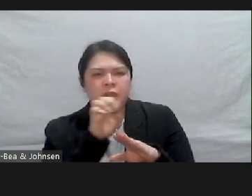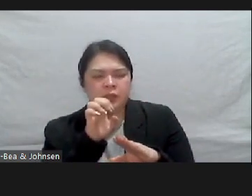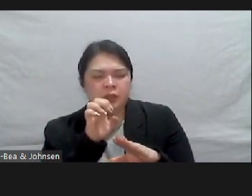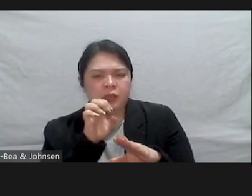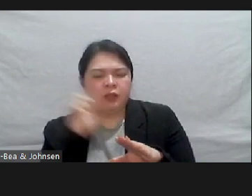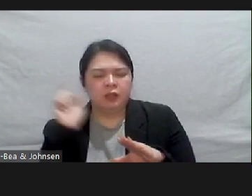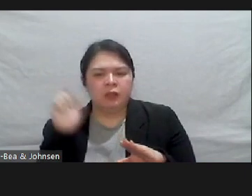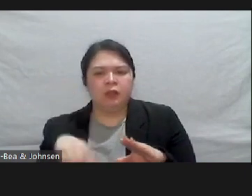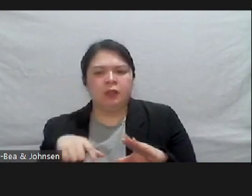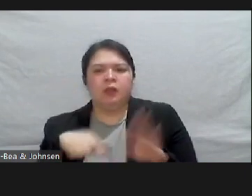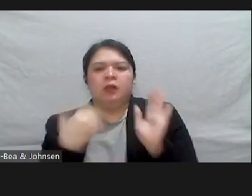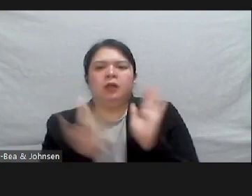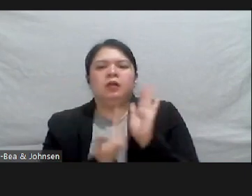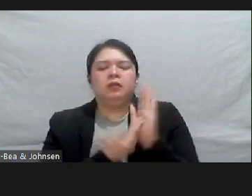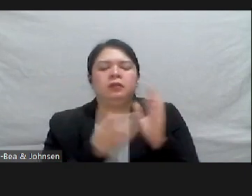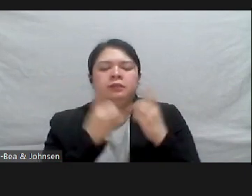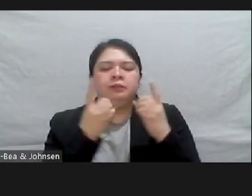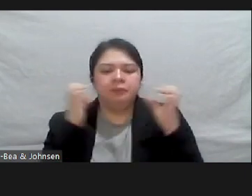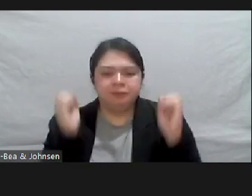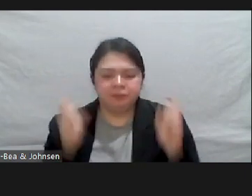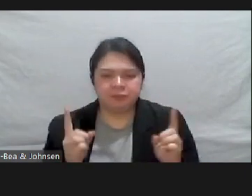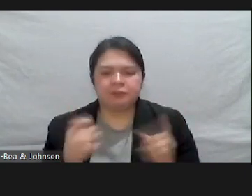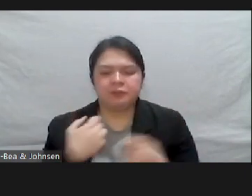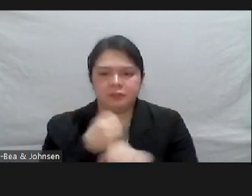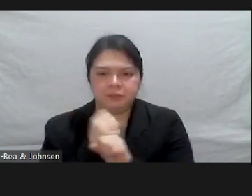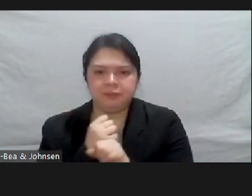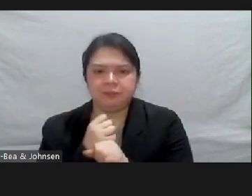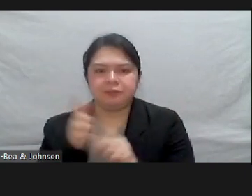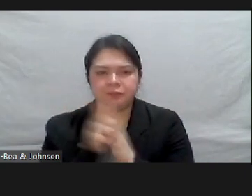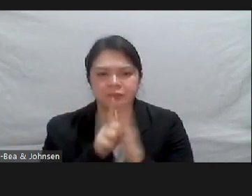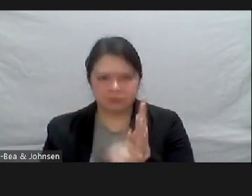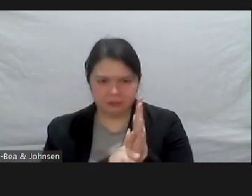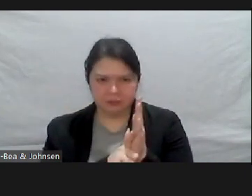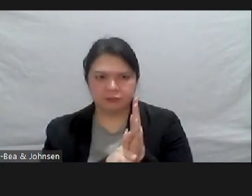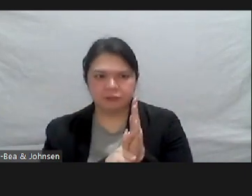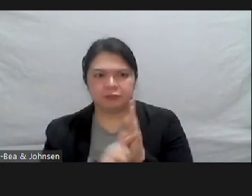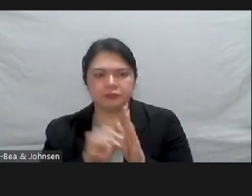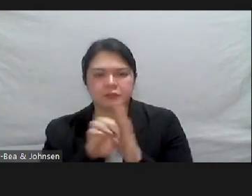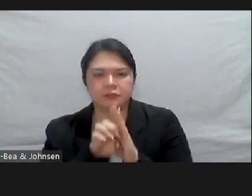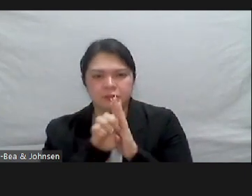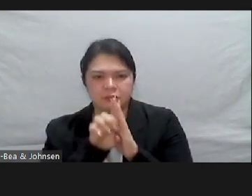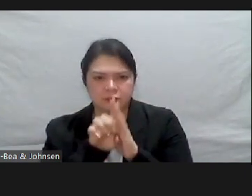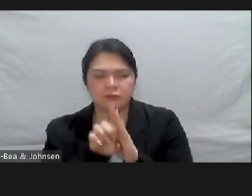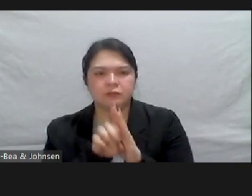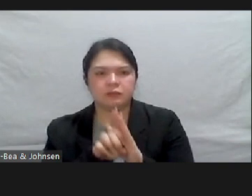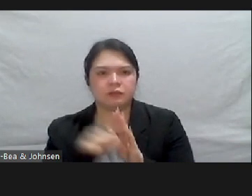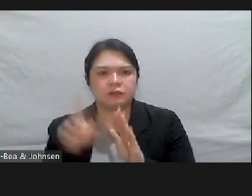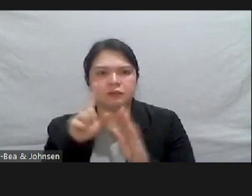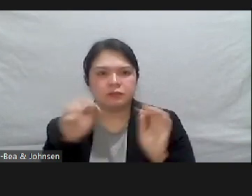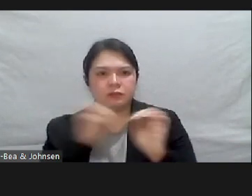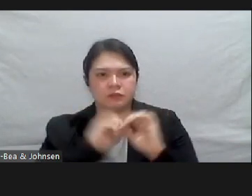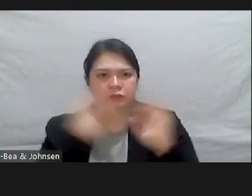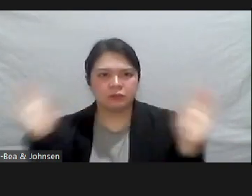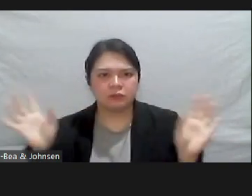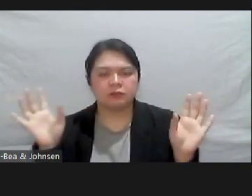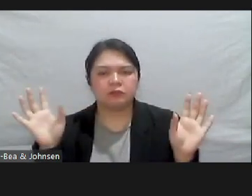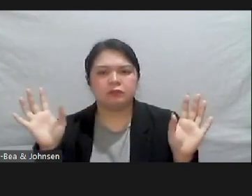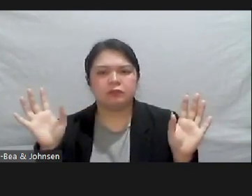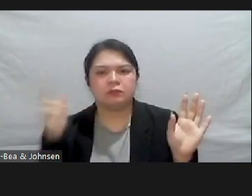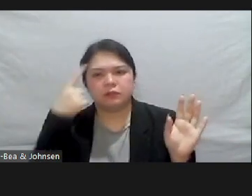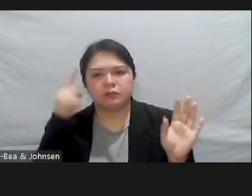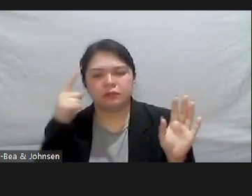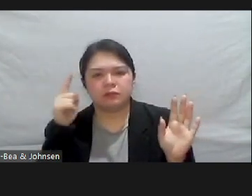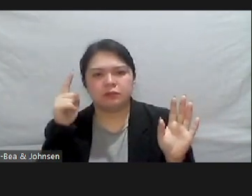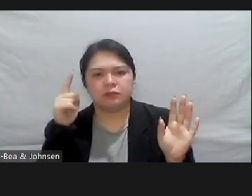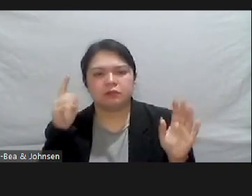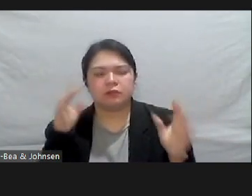guide at sa mga gagawin nilang lesson exemplar, ano? Maging malinaw ito para maintindihan ng